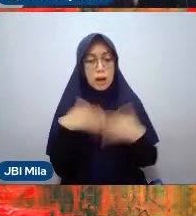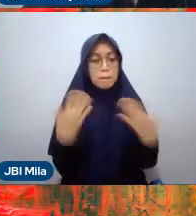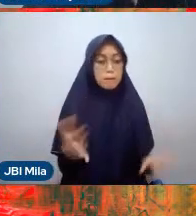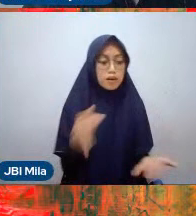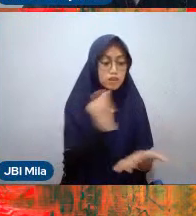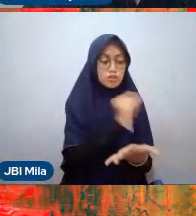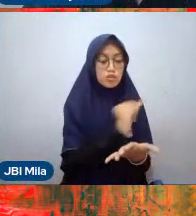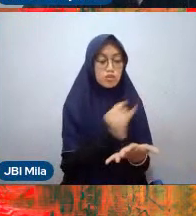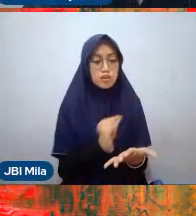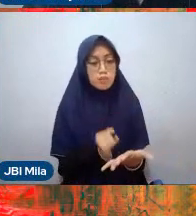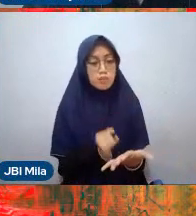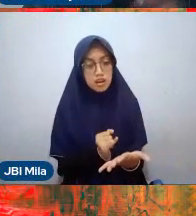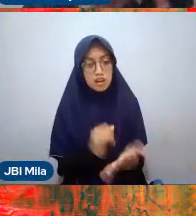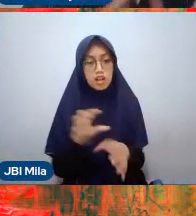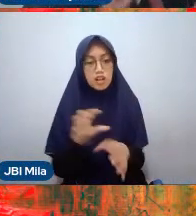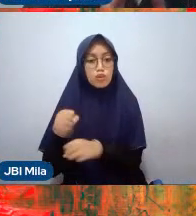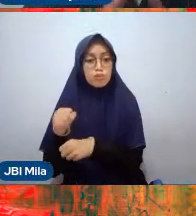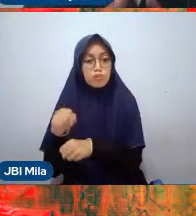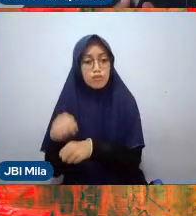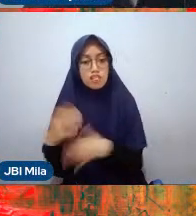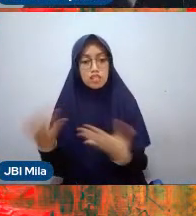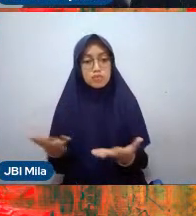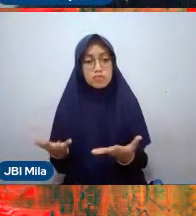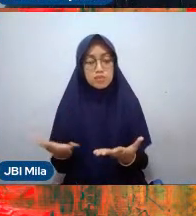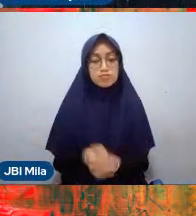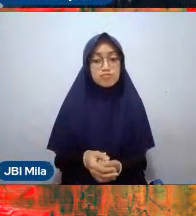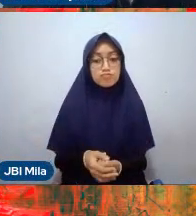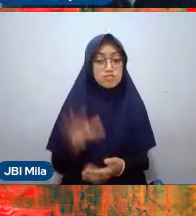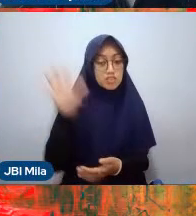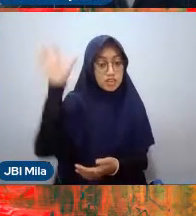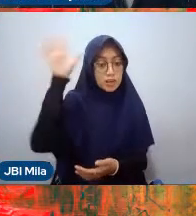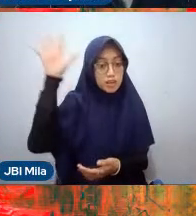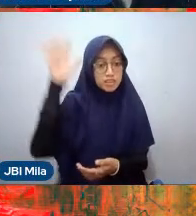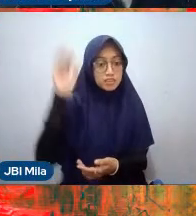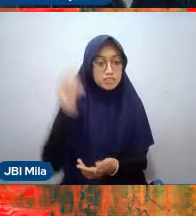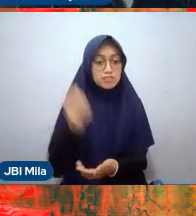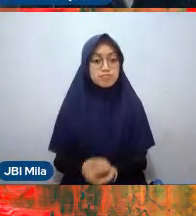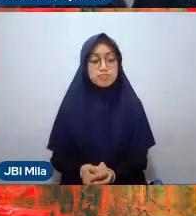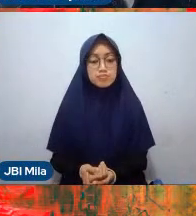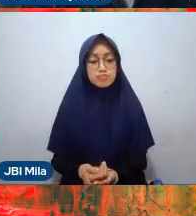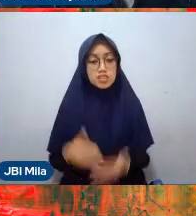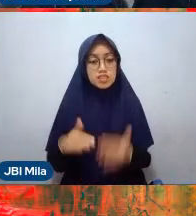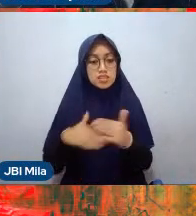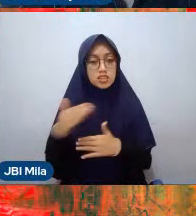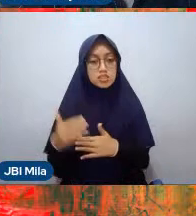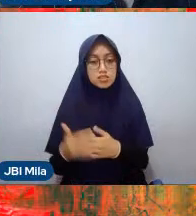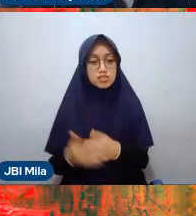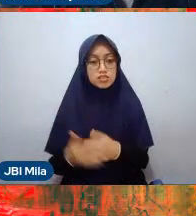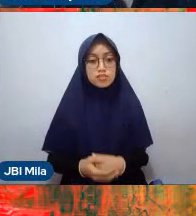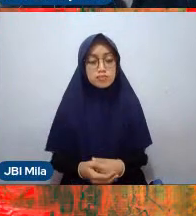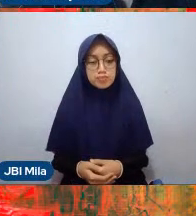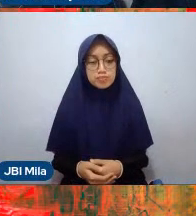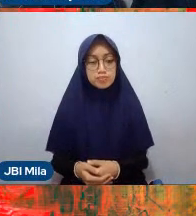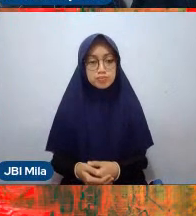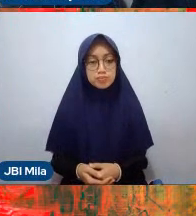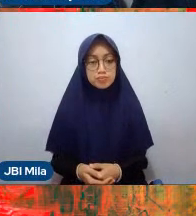dia buat. Gitu. Kebayang ya apa ibu ya? Oke, lanjut boleh.